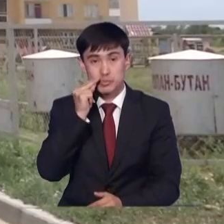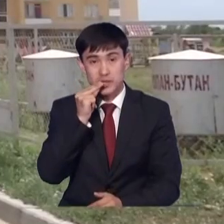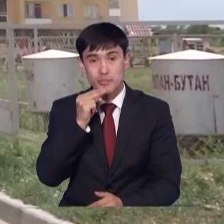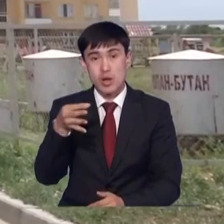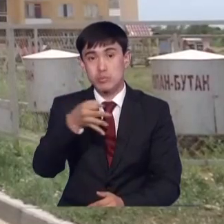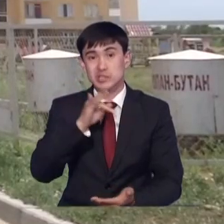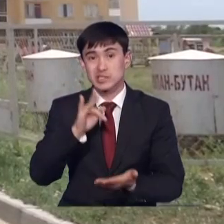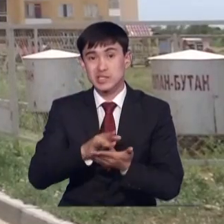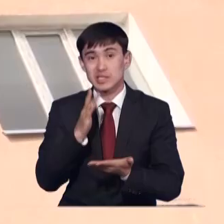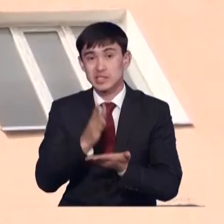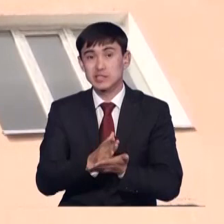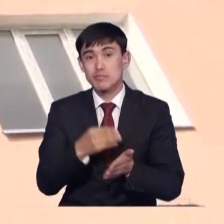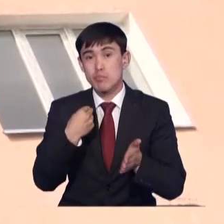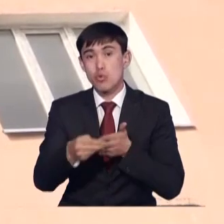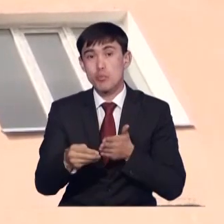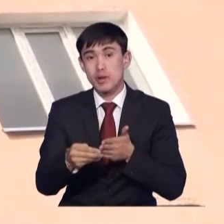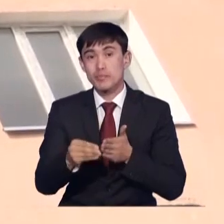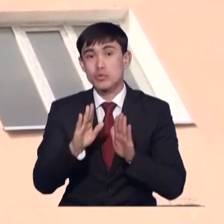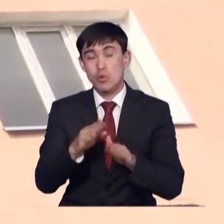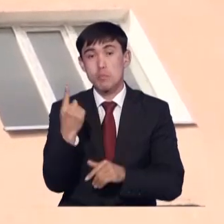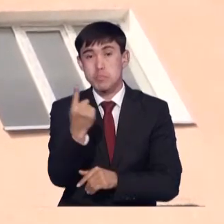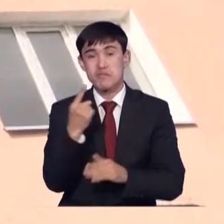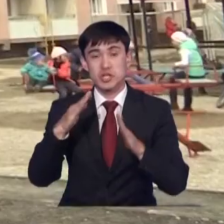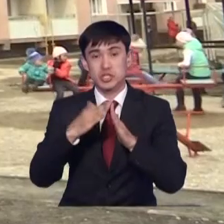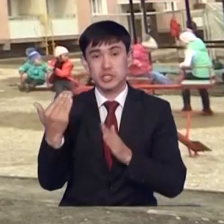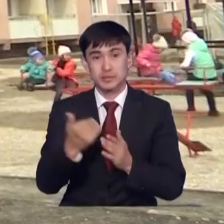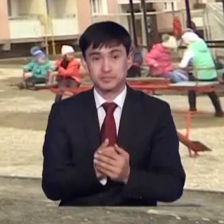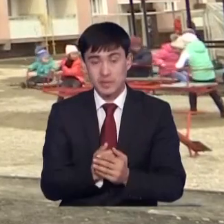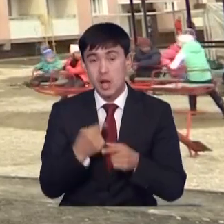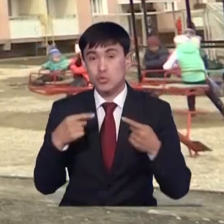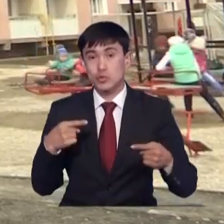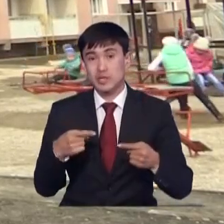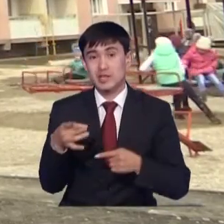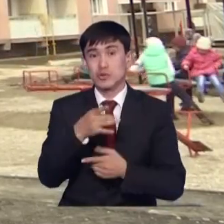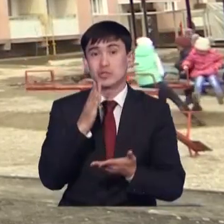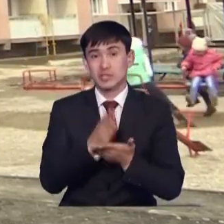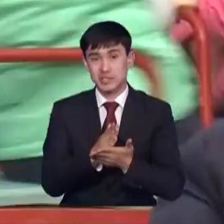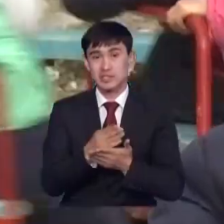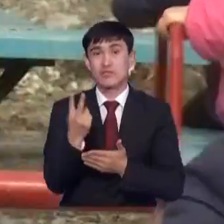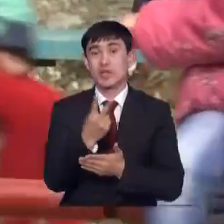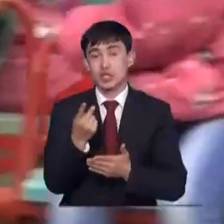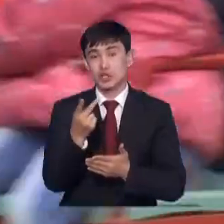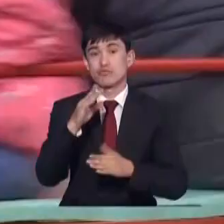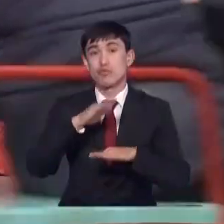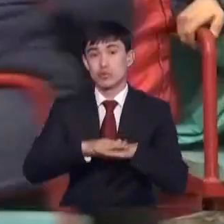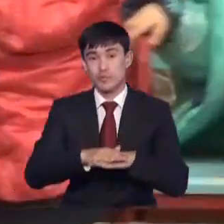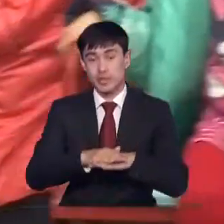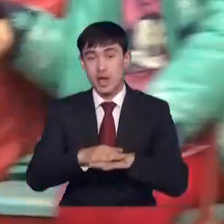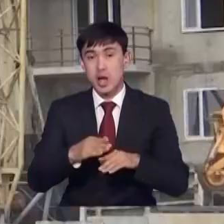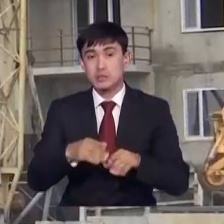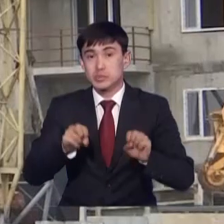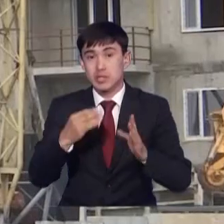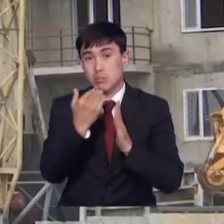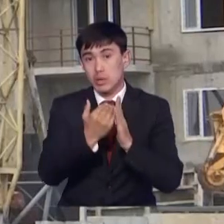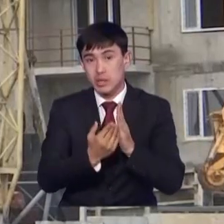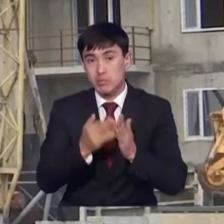и в областных центрах рассматривается покупка исключительно первичного жилья в остальных регионах допускается вторичный фонд оператором